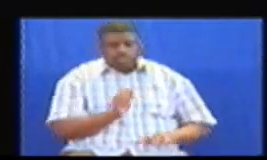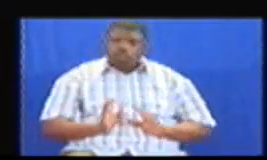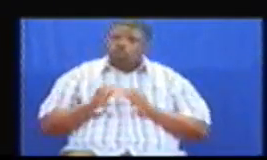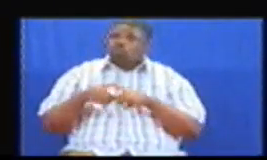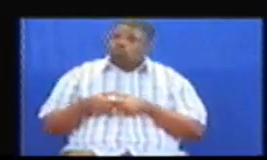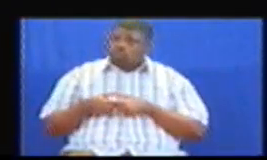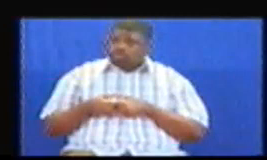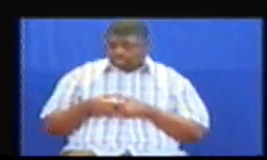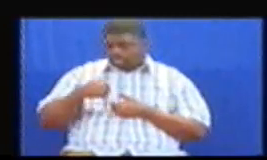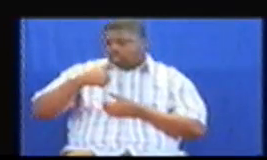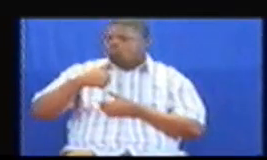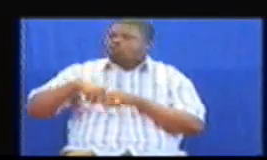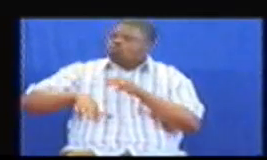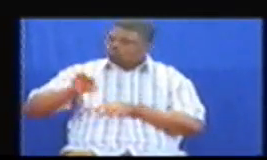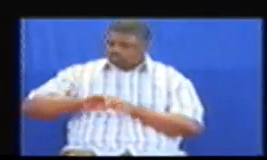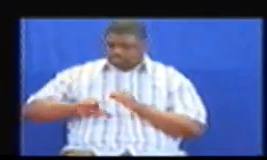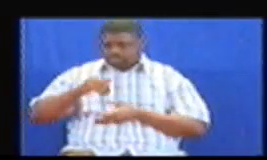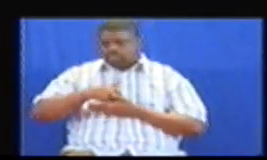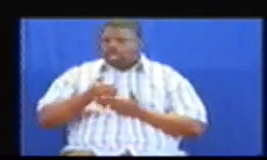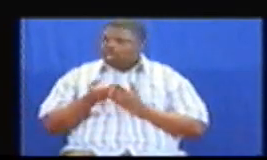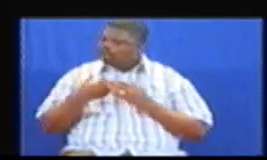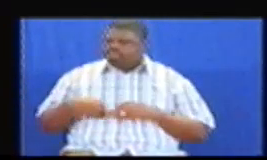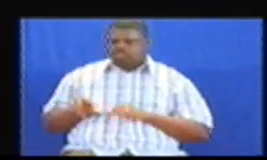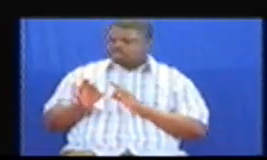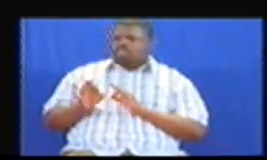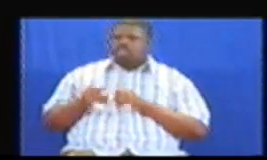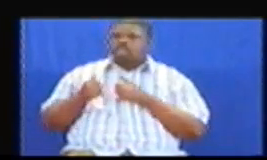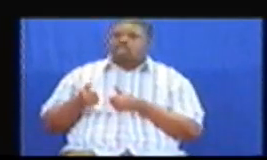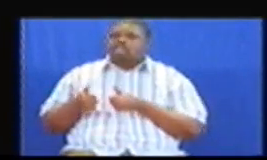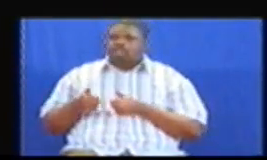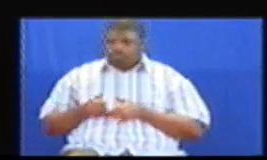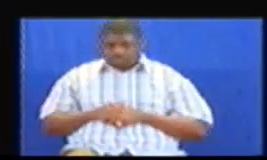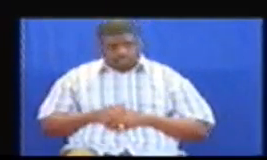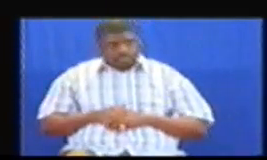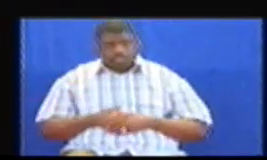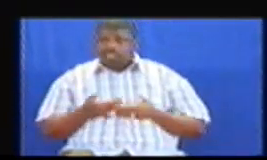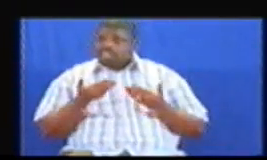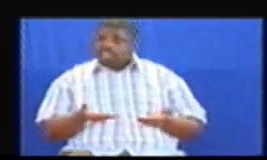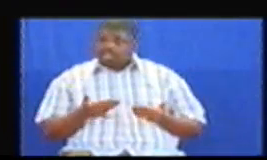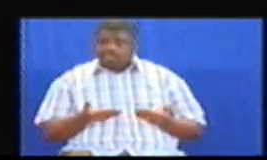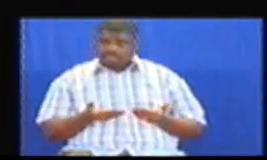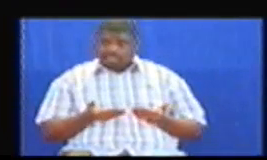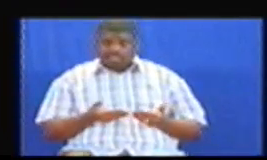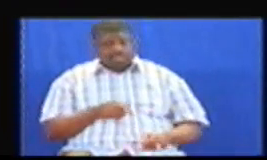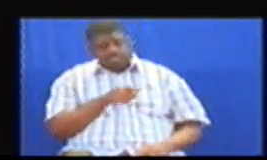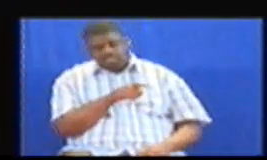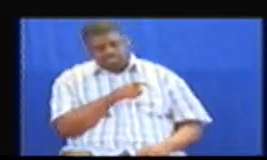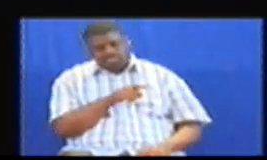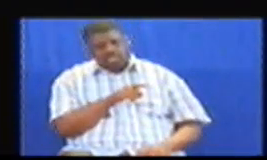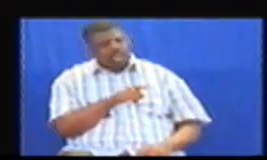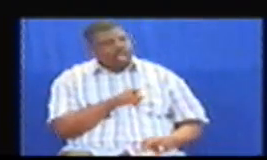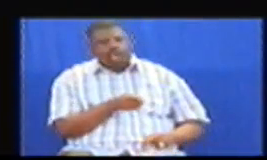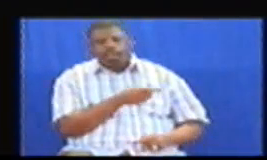idara huru inayojitegemea. Kwa hiyo sasa mnachodai sio tume huru ya